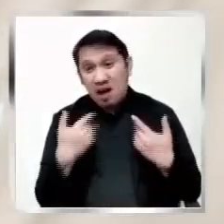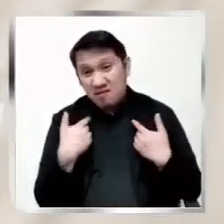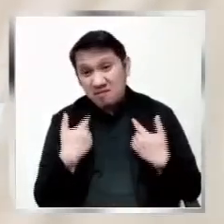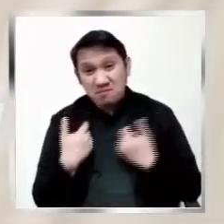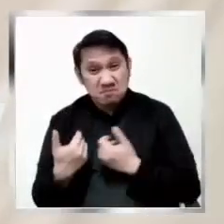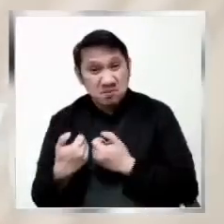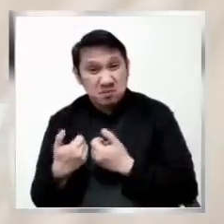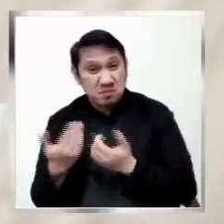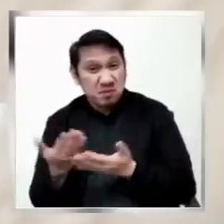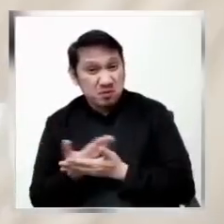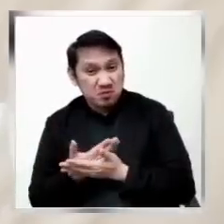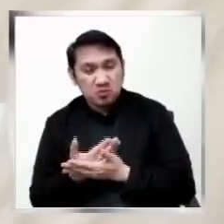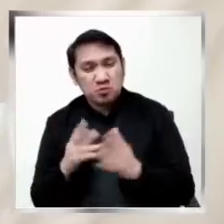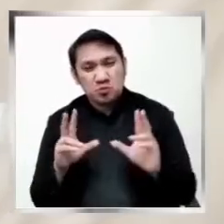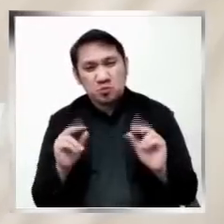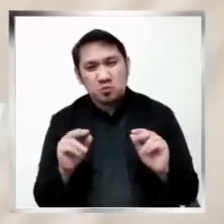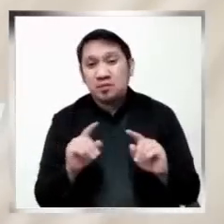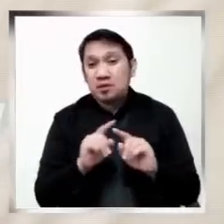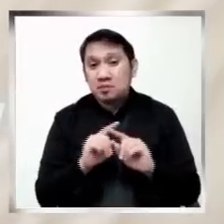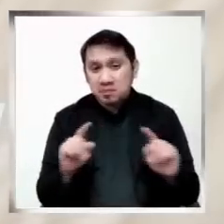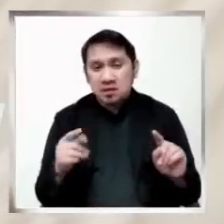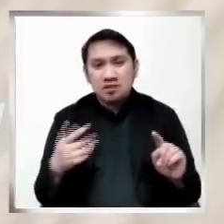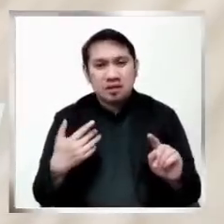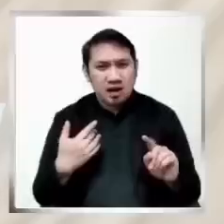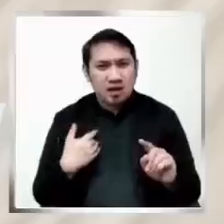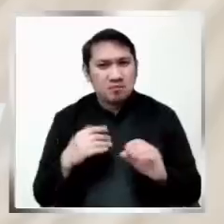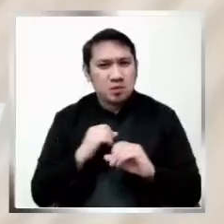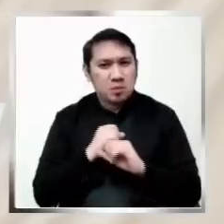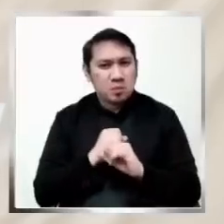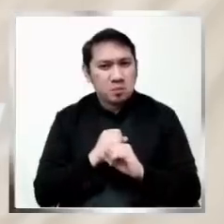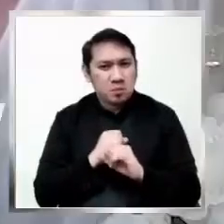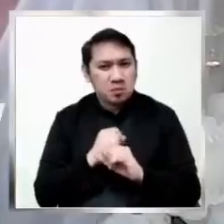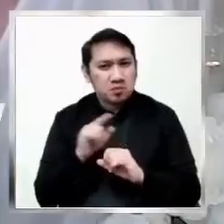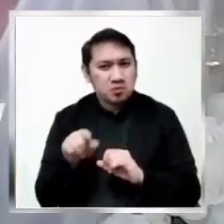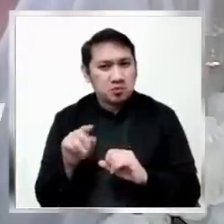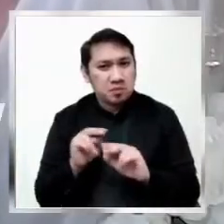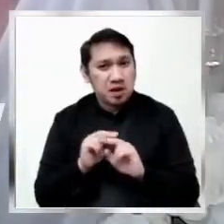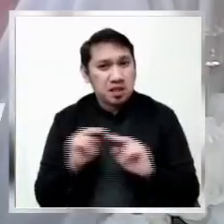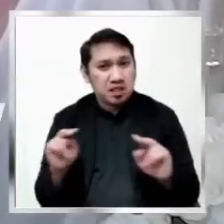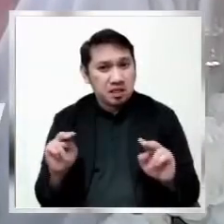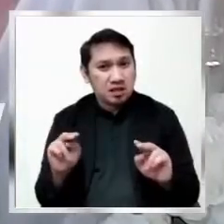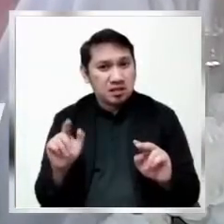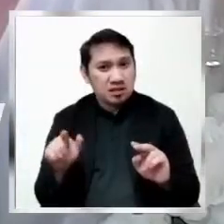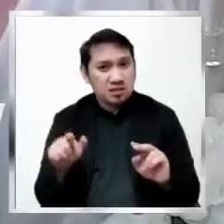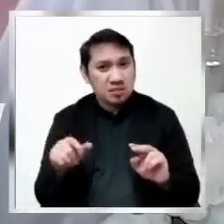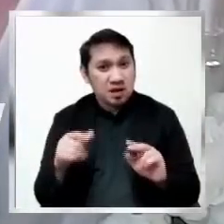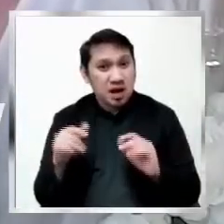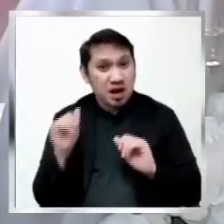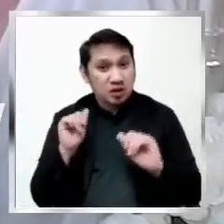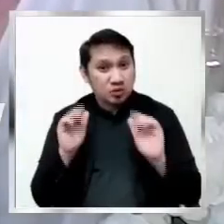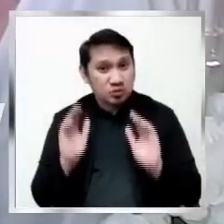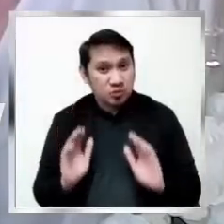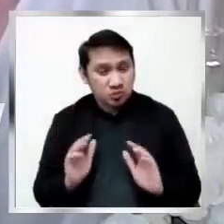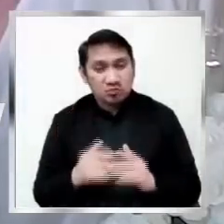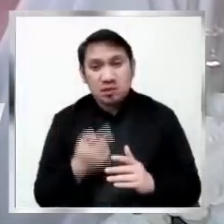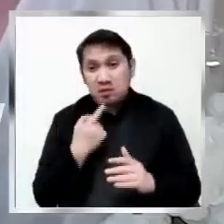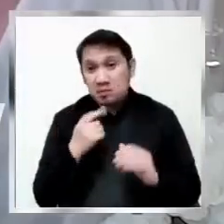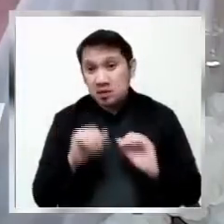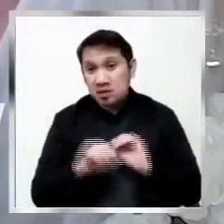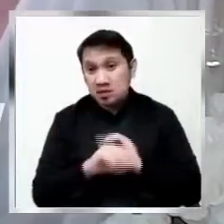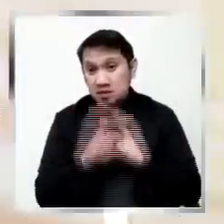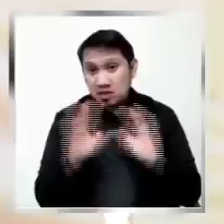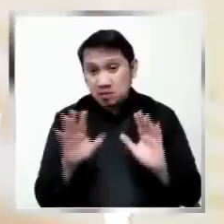niya, may mga nagpaparamdam daw na non-showbiz guys. Nilinaw din ni Carla ang balibalitang lilipat siya